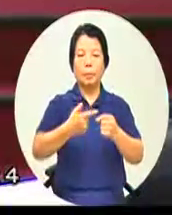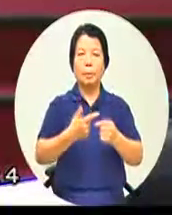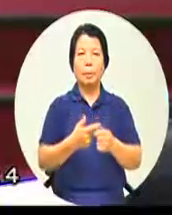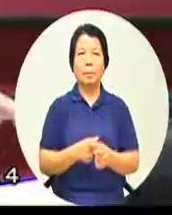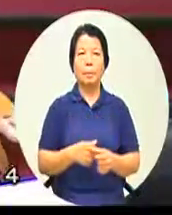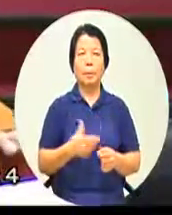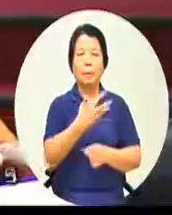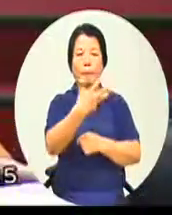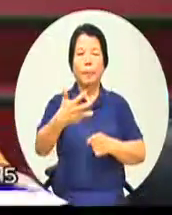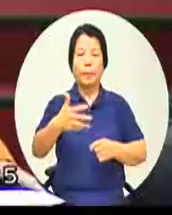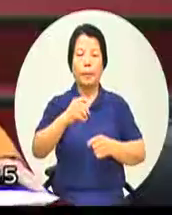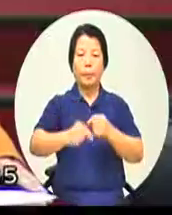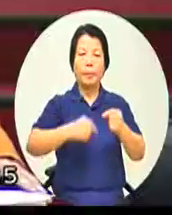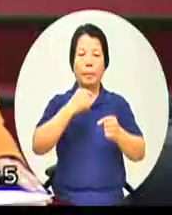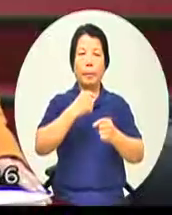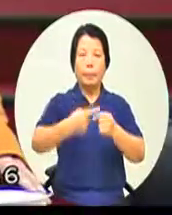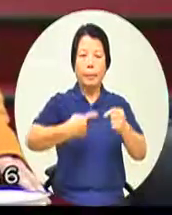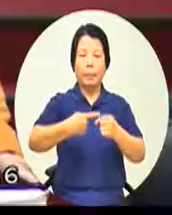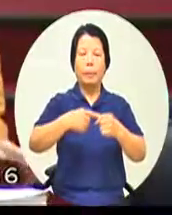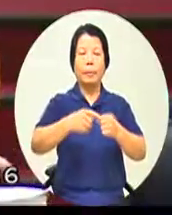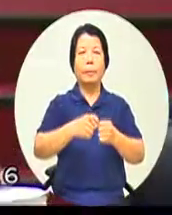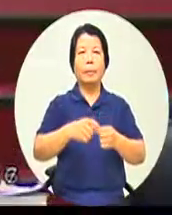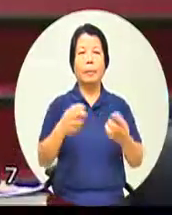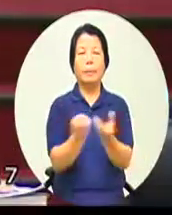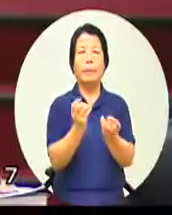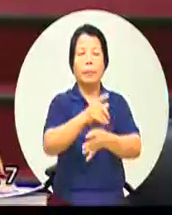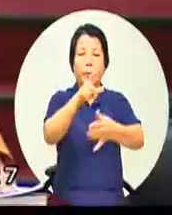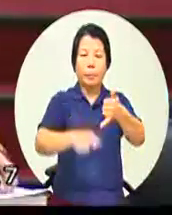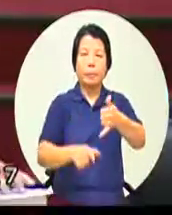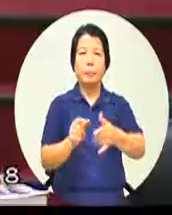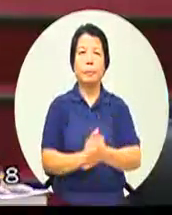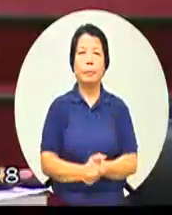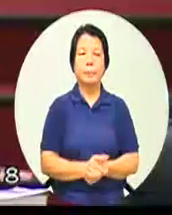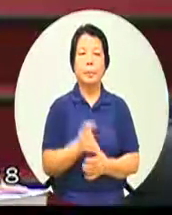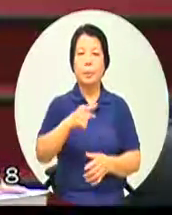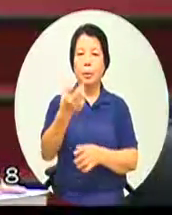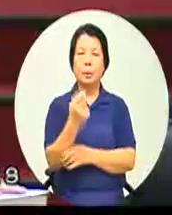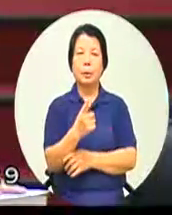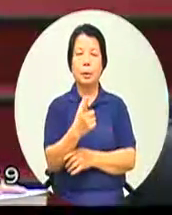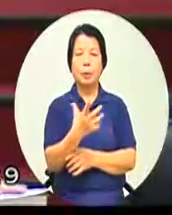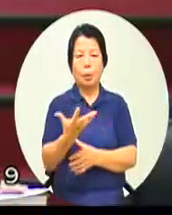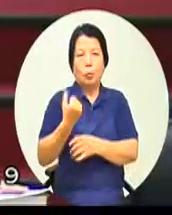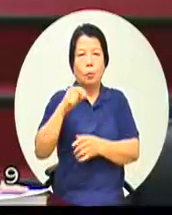嘛，当科长嘛，即科你伫管的啦吼。我听讲咱的故乡是我伫啊。